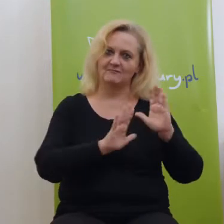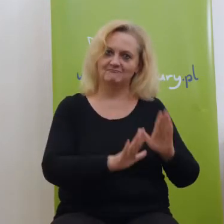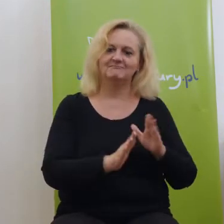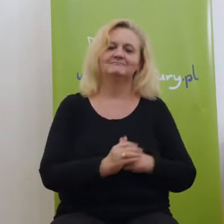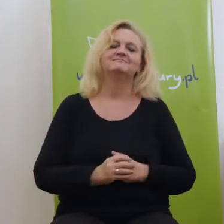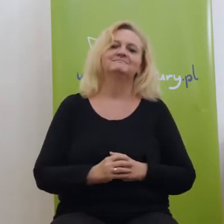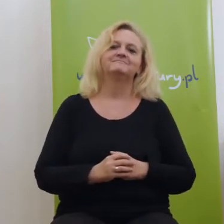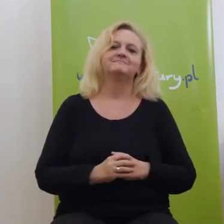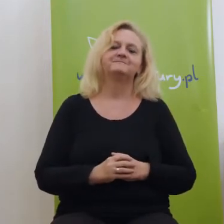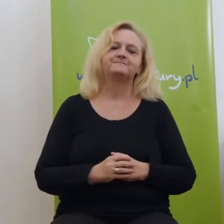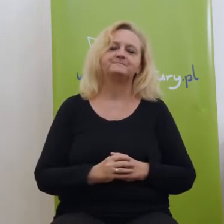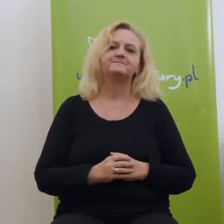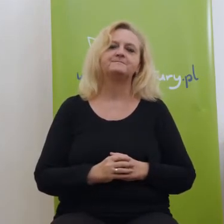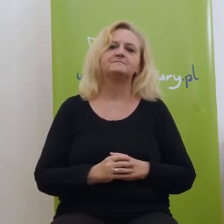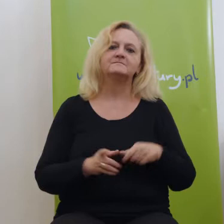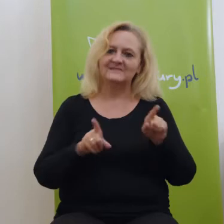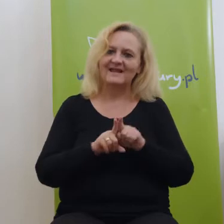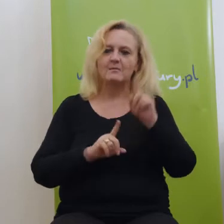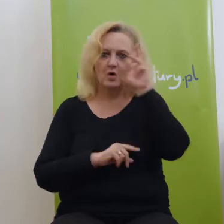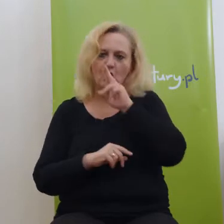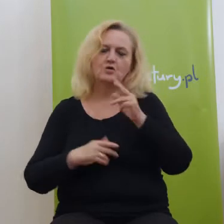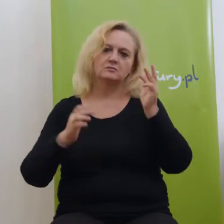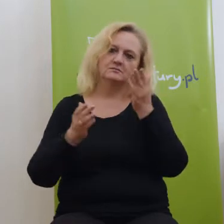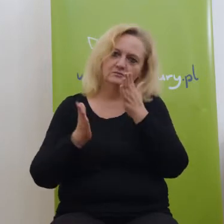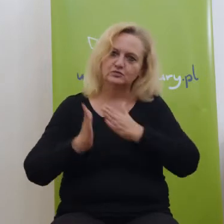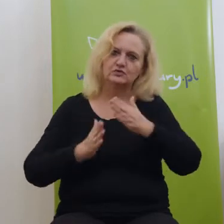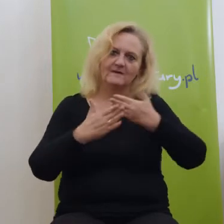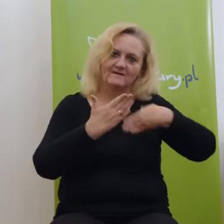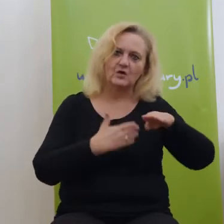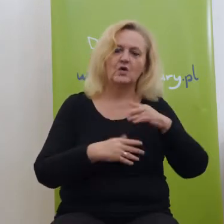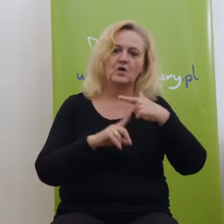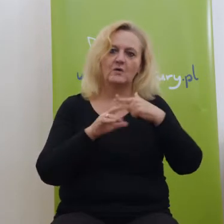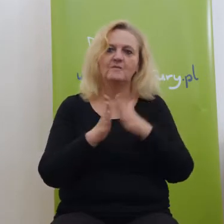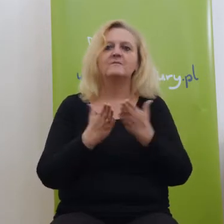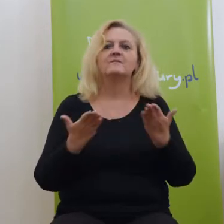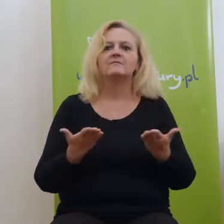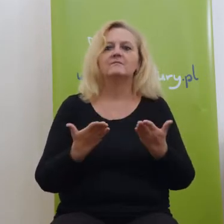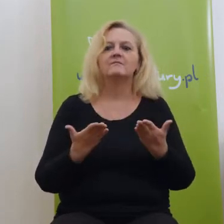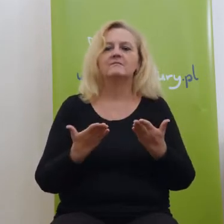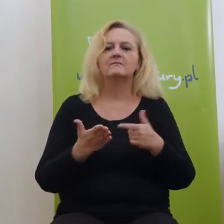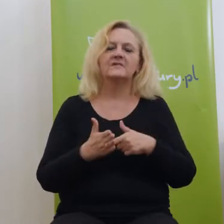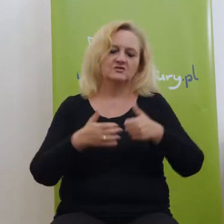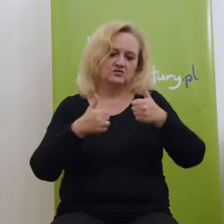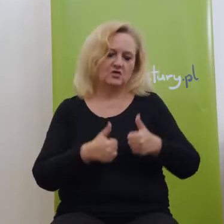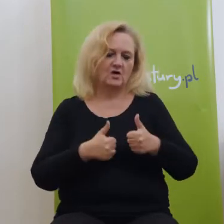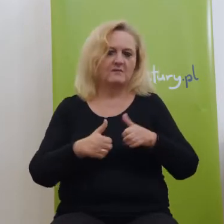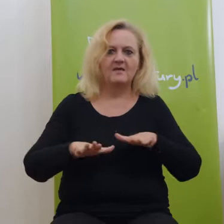zanim oni się też wyszykują. No ale oczywiście nie da się tak ustać w miejscu.